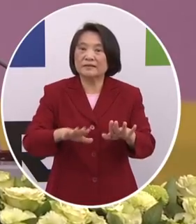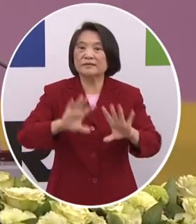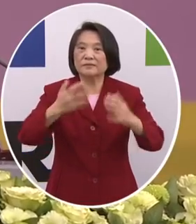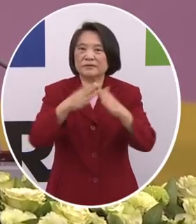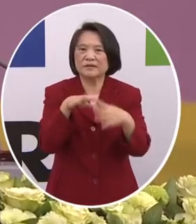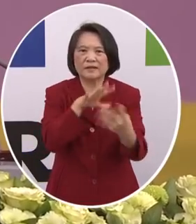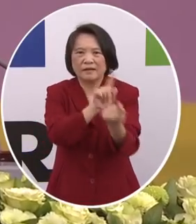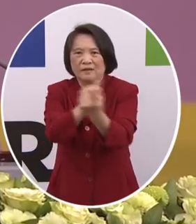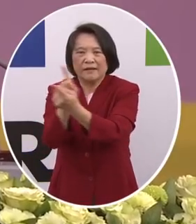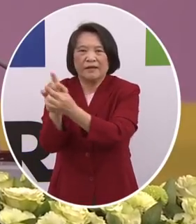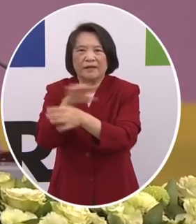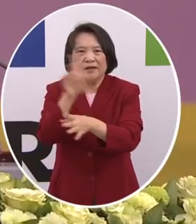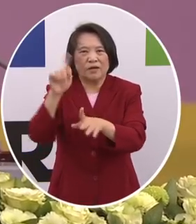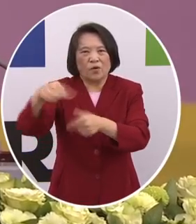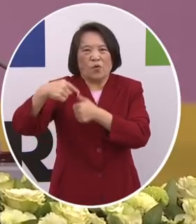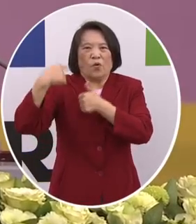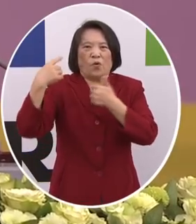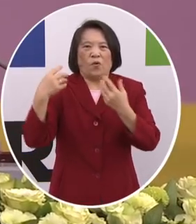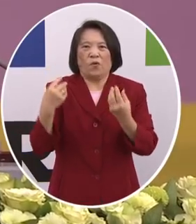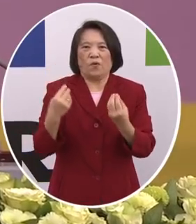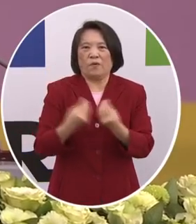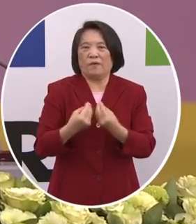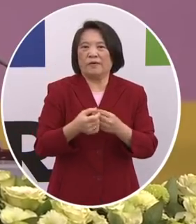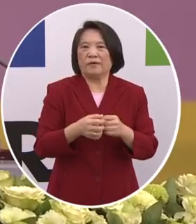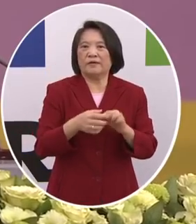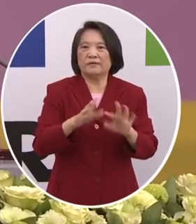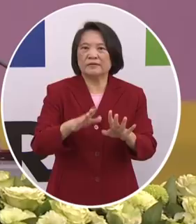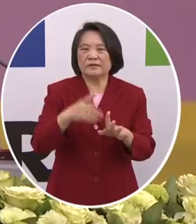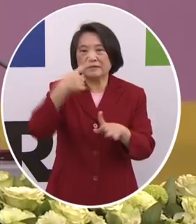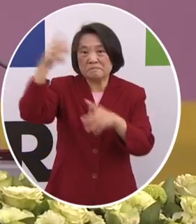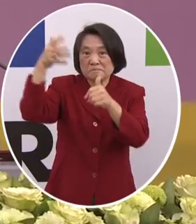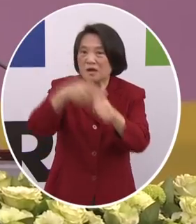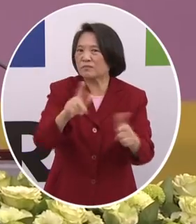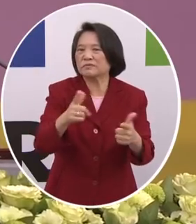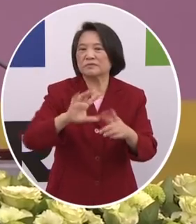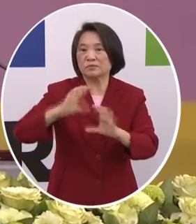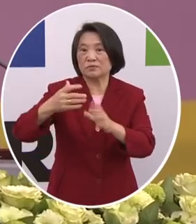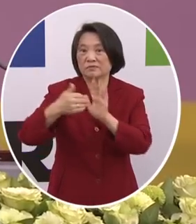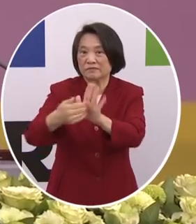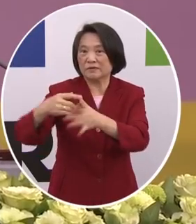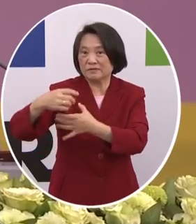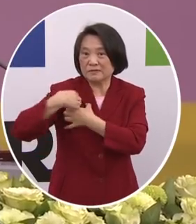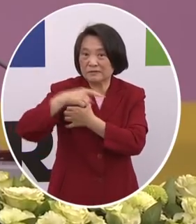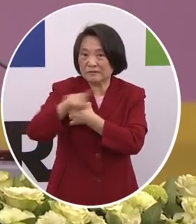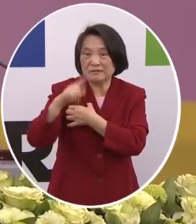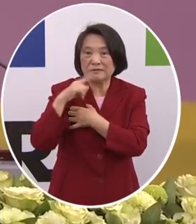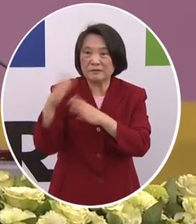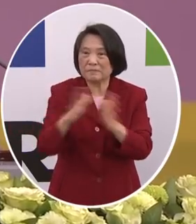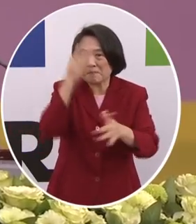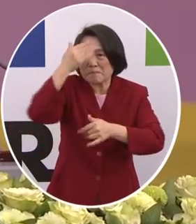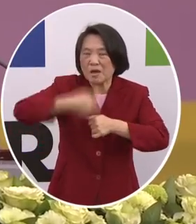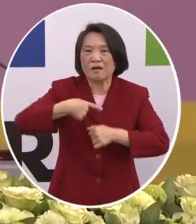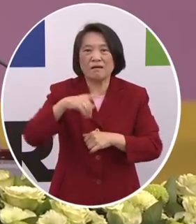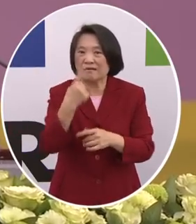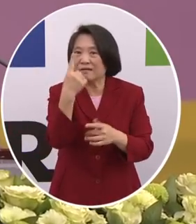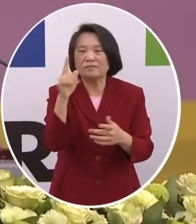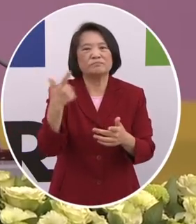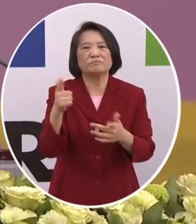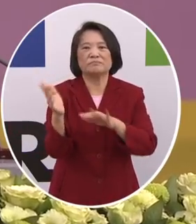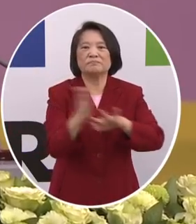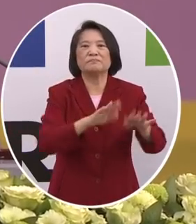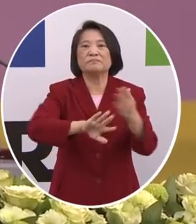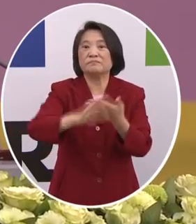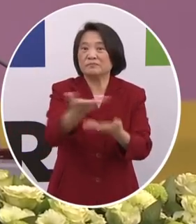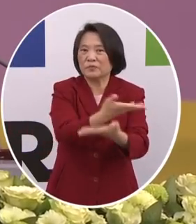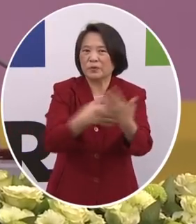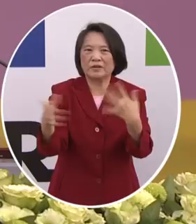所面临的挑战，已经不仅仅是传统国防军事安全，外交的施